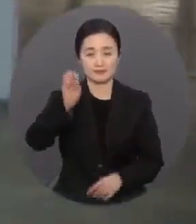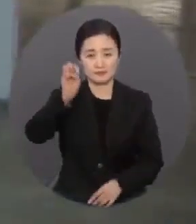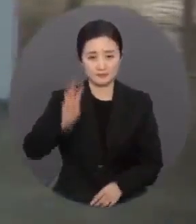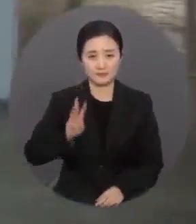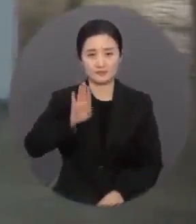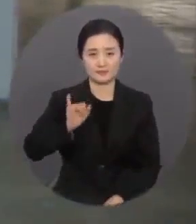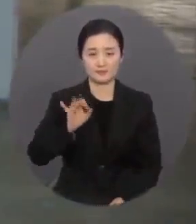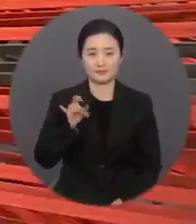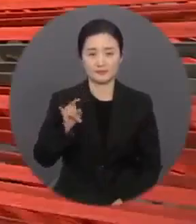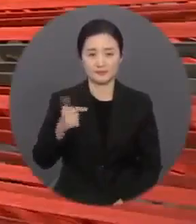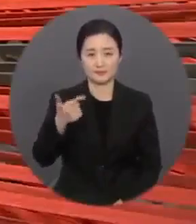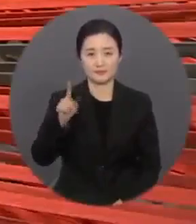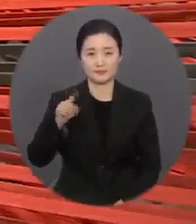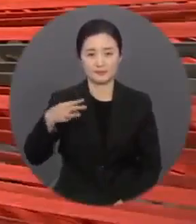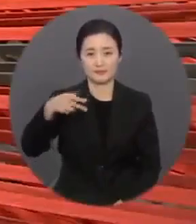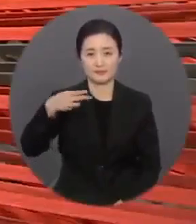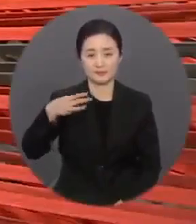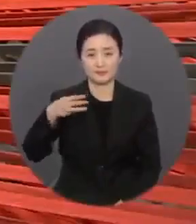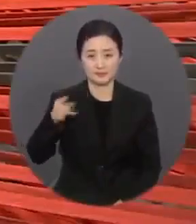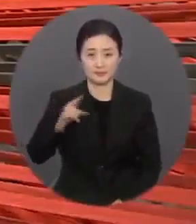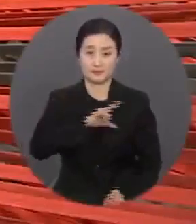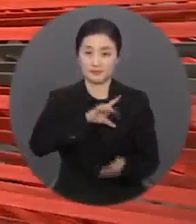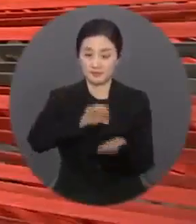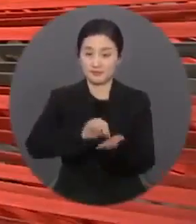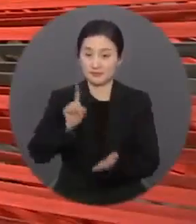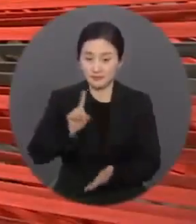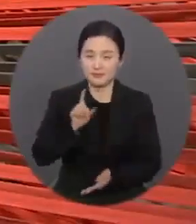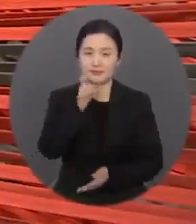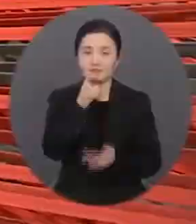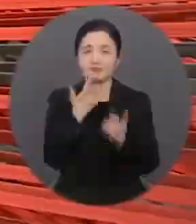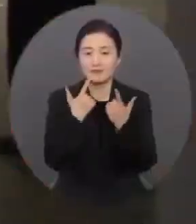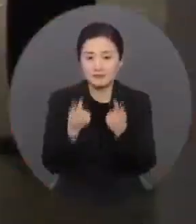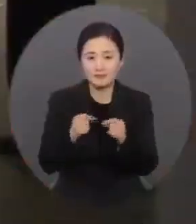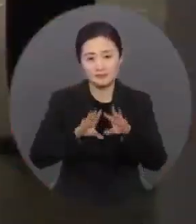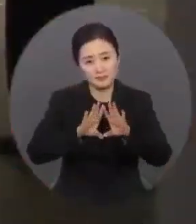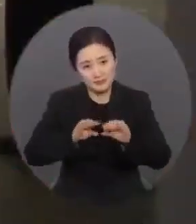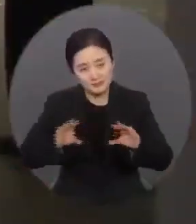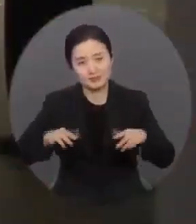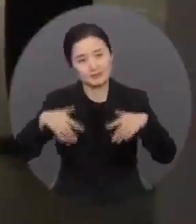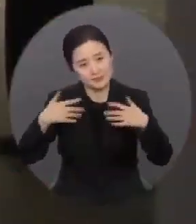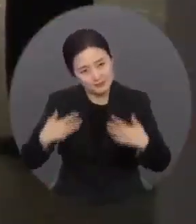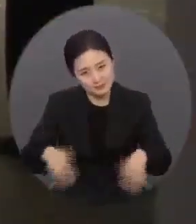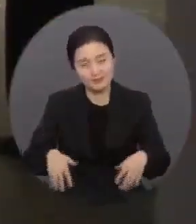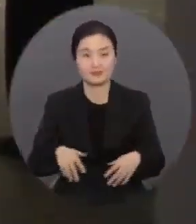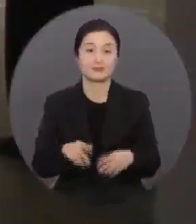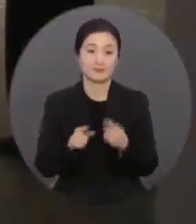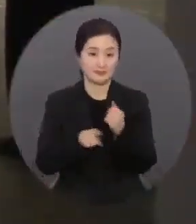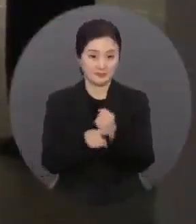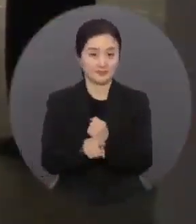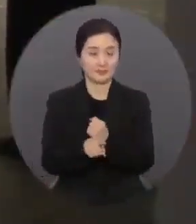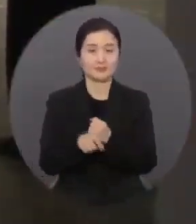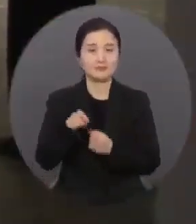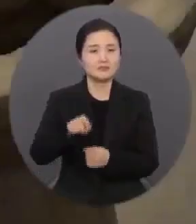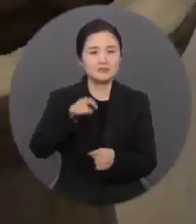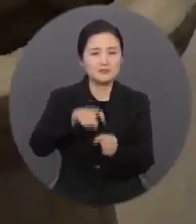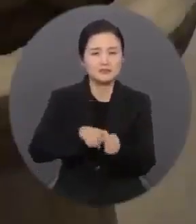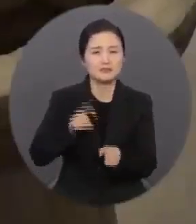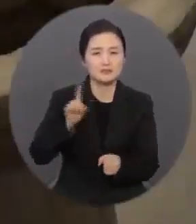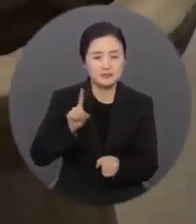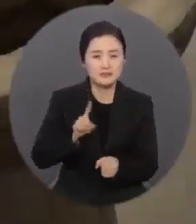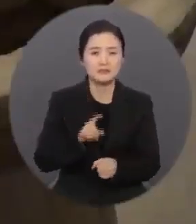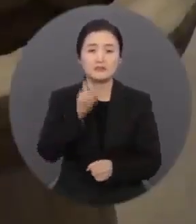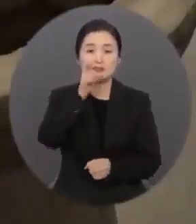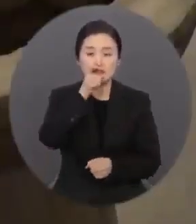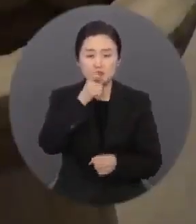주제는 물처럼 부드럽고 여리게입니다. 연약해 보이지만 모든 것에 스며들며 끝내 변화를 이끌어내는 물과